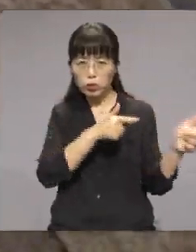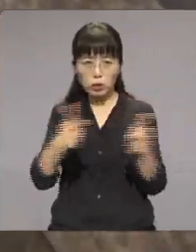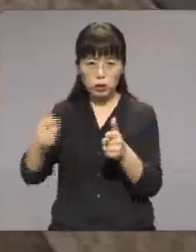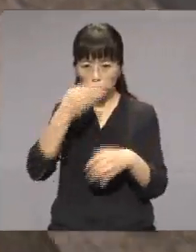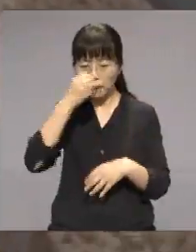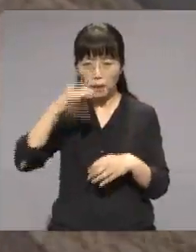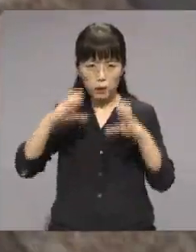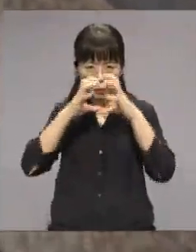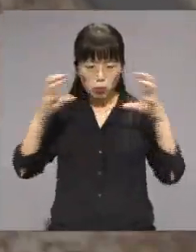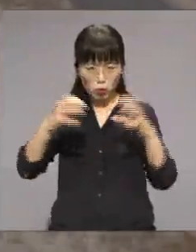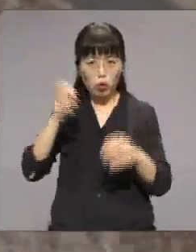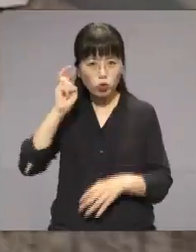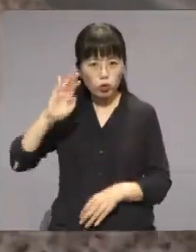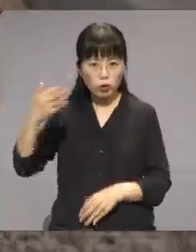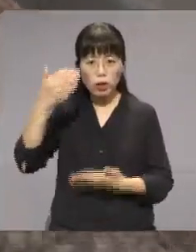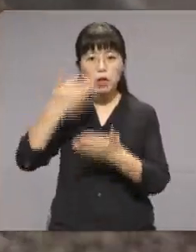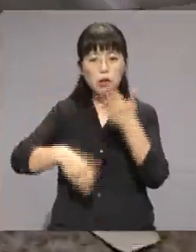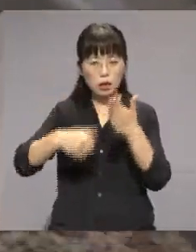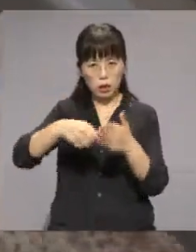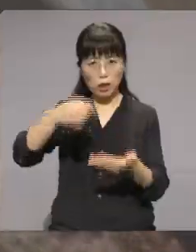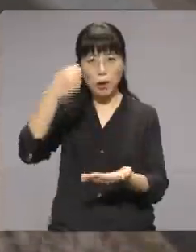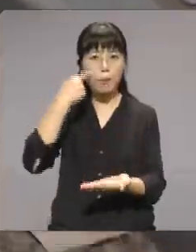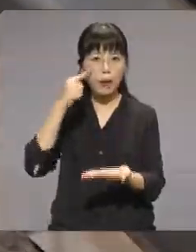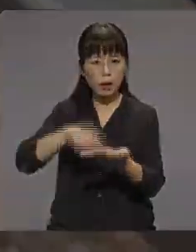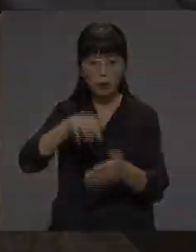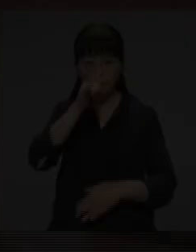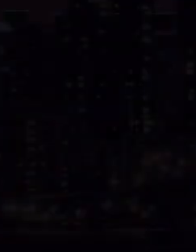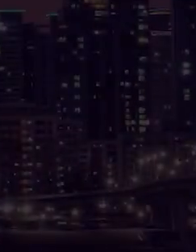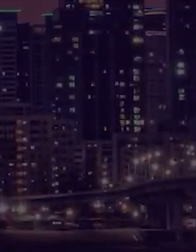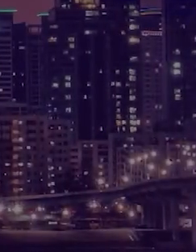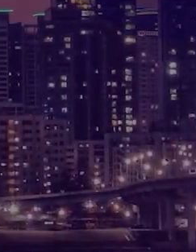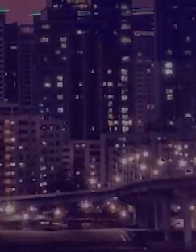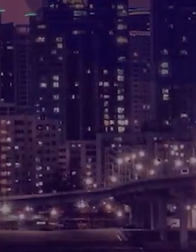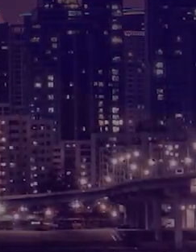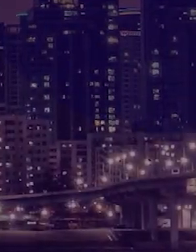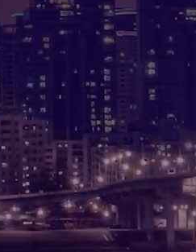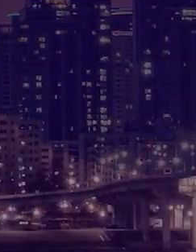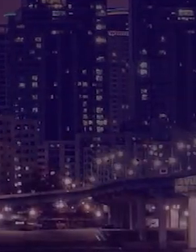쓰레기 풍선으로 추정되는 잔해가 발견되기도 했습니다